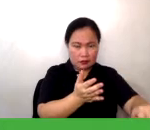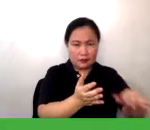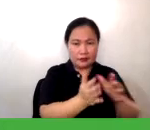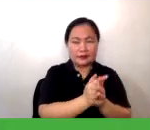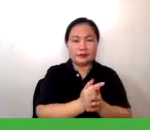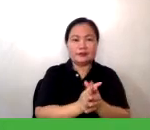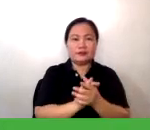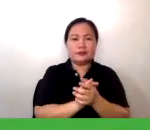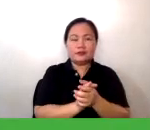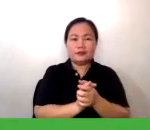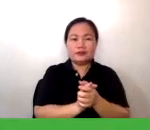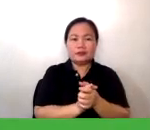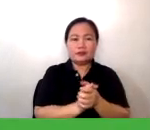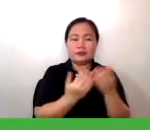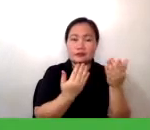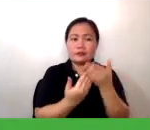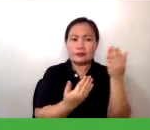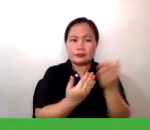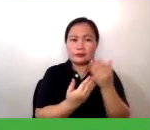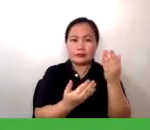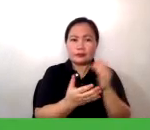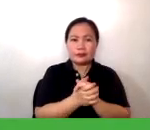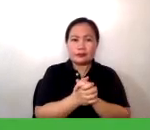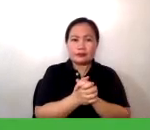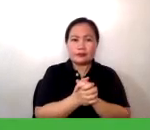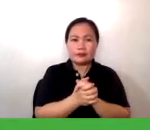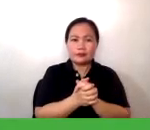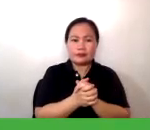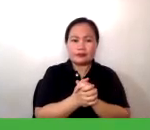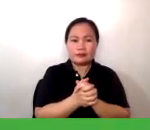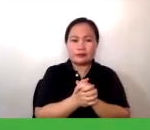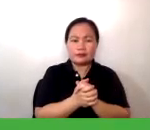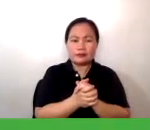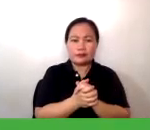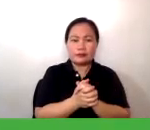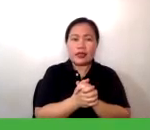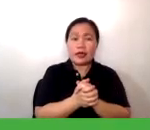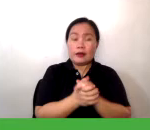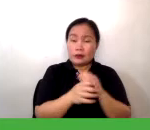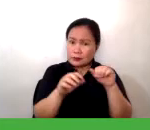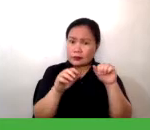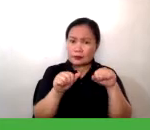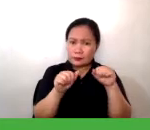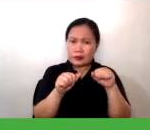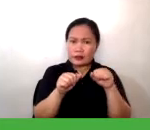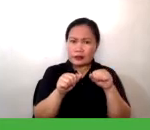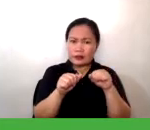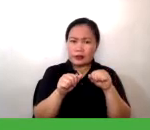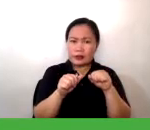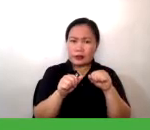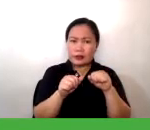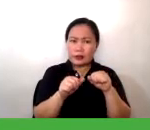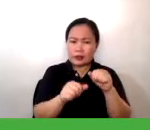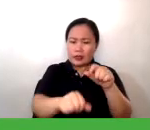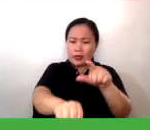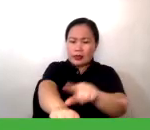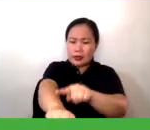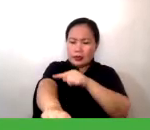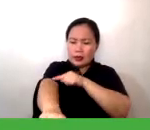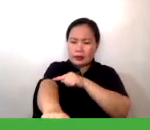1,230,000 milligrams. So, ganun lang po. Madali lang po siya. Kaya, actually, pwede nang pagsabay-sabayin